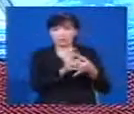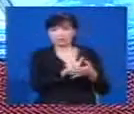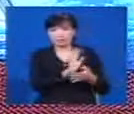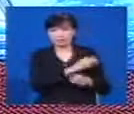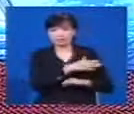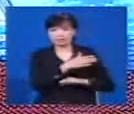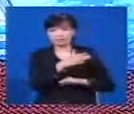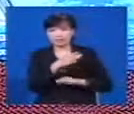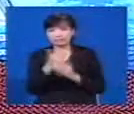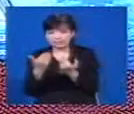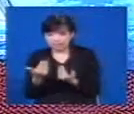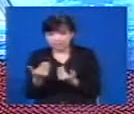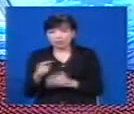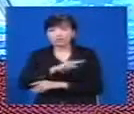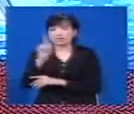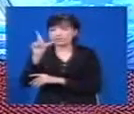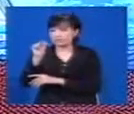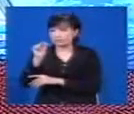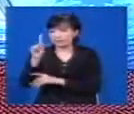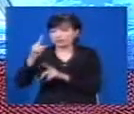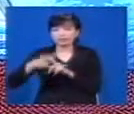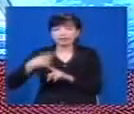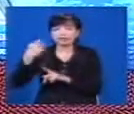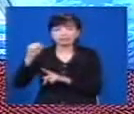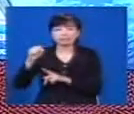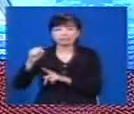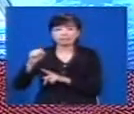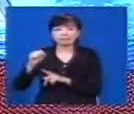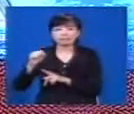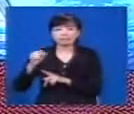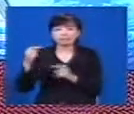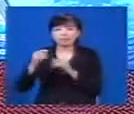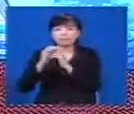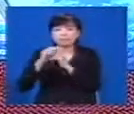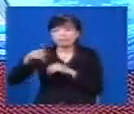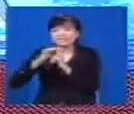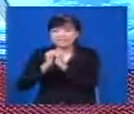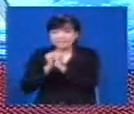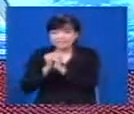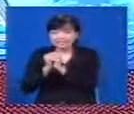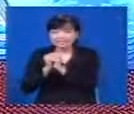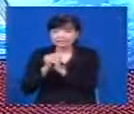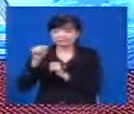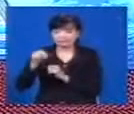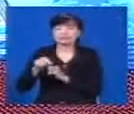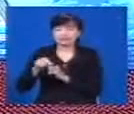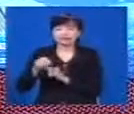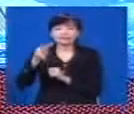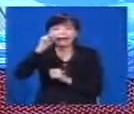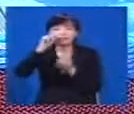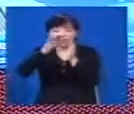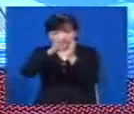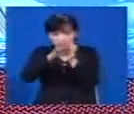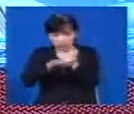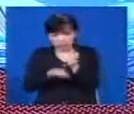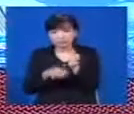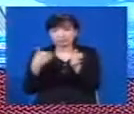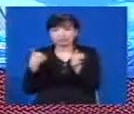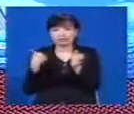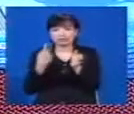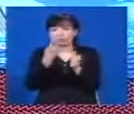านเนี่ยคาดการว่าภายในวันที่21ตุลาจนถึงปลายเดือนเนี่ยสถานการณ์ที่ของปาจีนในแม่น้ำเนี่ยก็จะลดลงสู่ภาพปกติซึ่งถ้าดูต